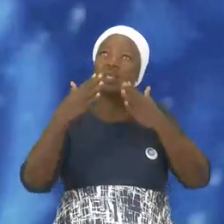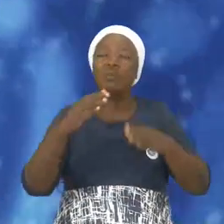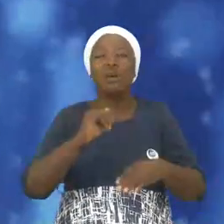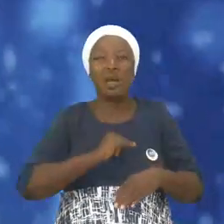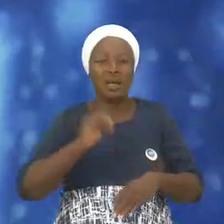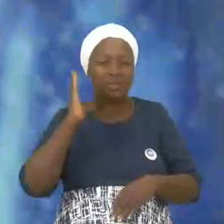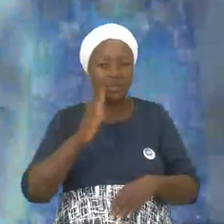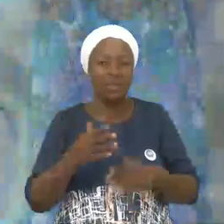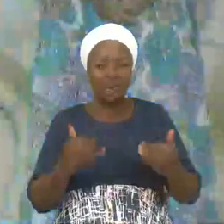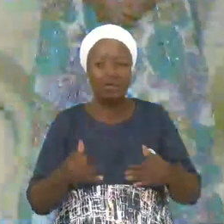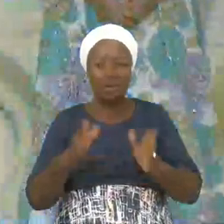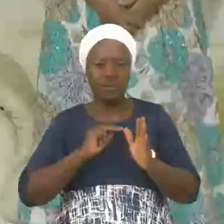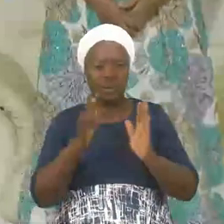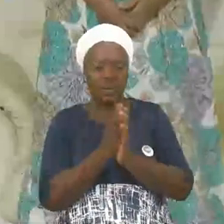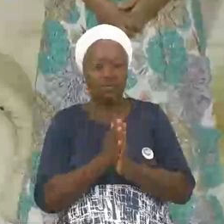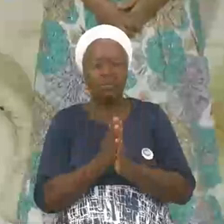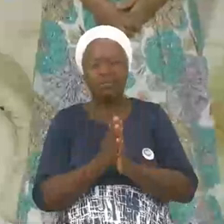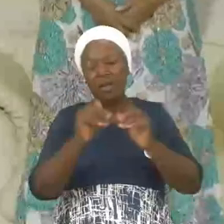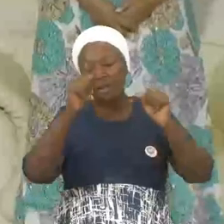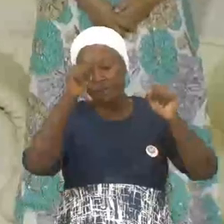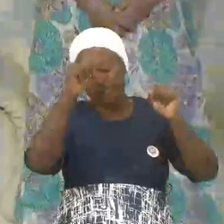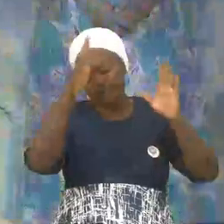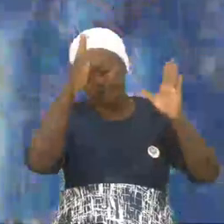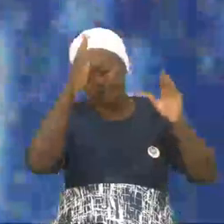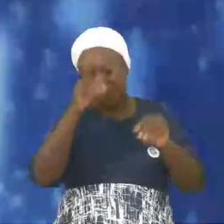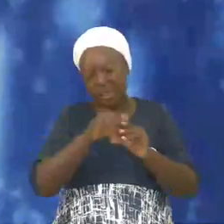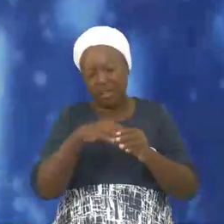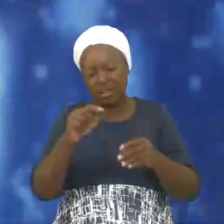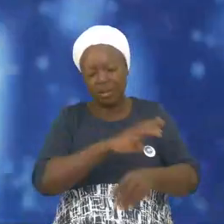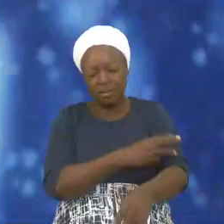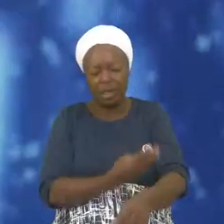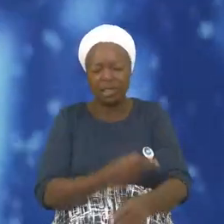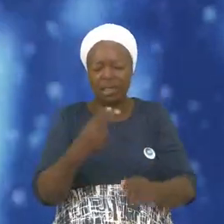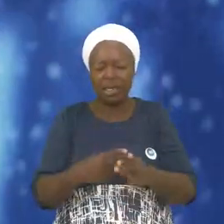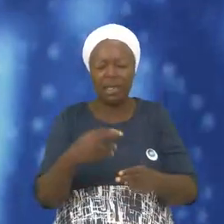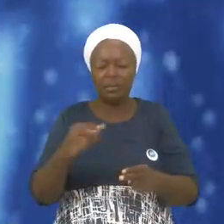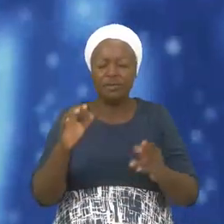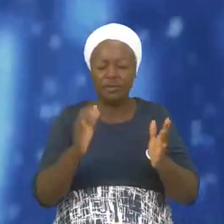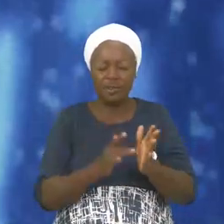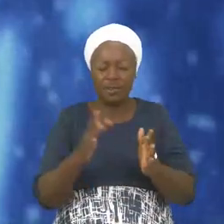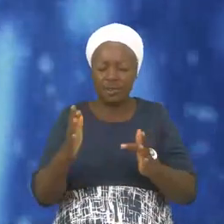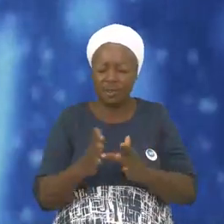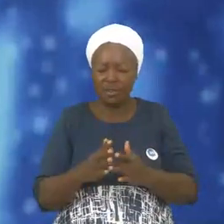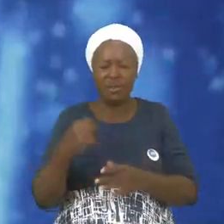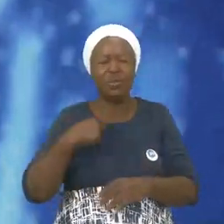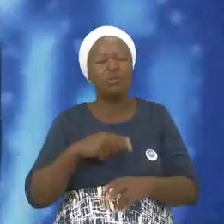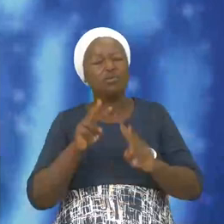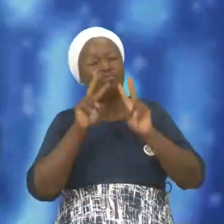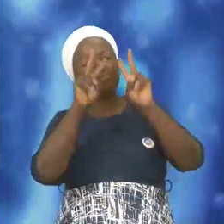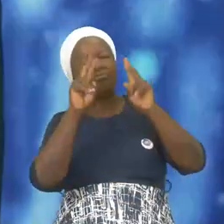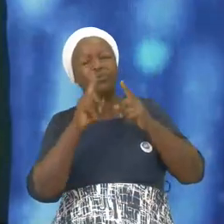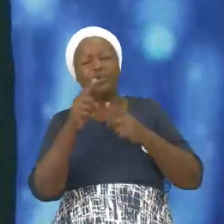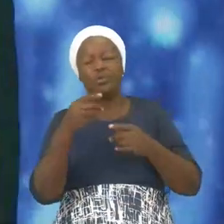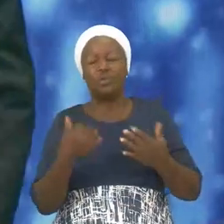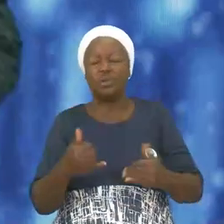oui Seigneur, merci, je le ferai. Baissons la tête et prions. Père, au nom puissant